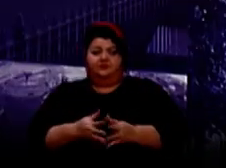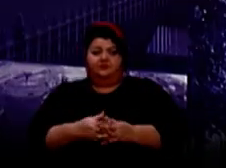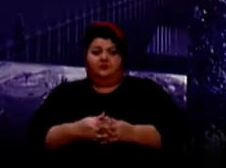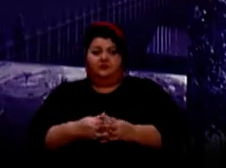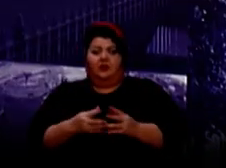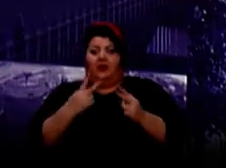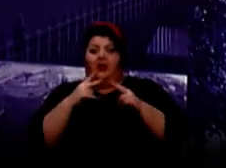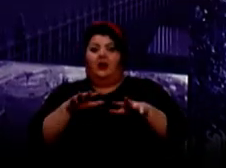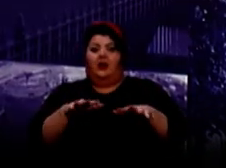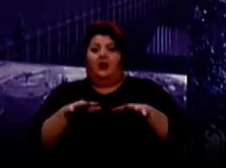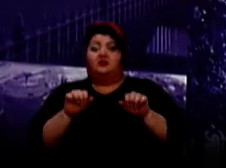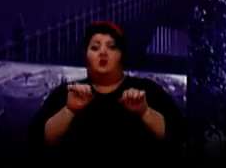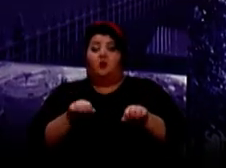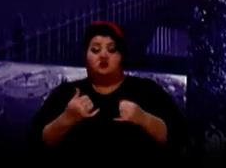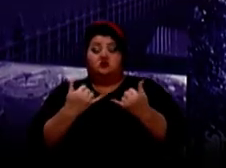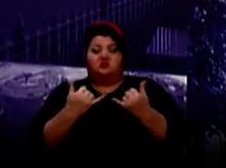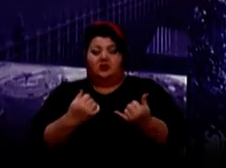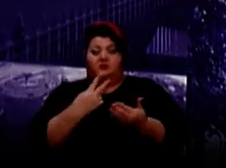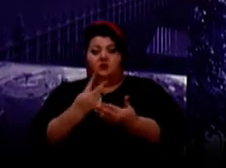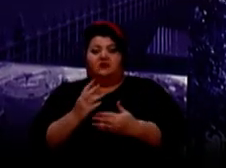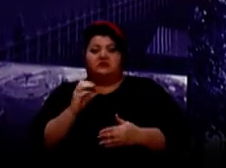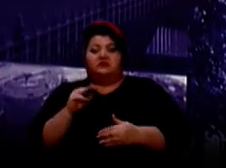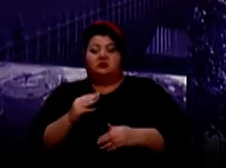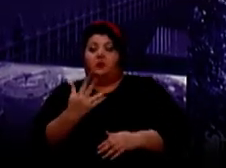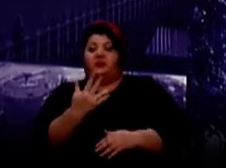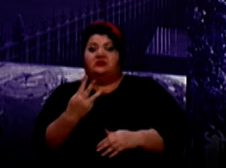зараз подивитися статтю 53 закону